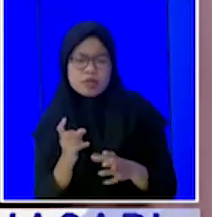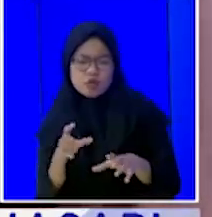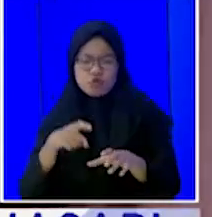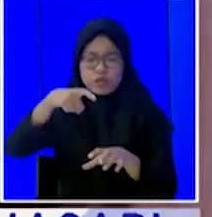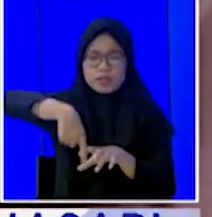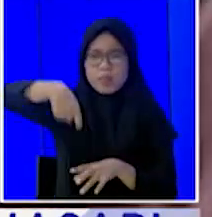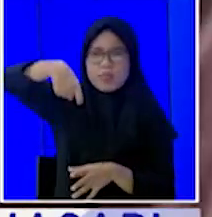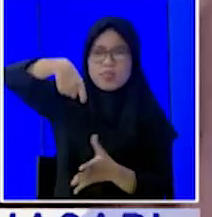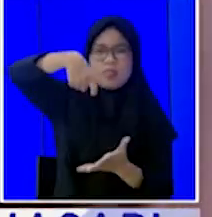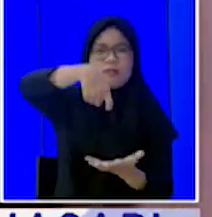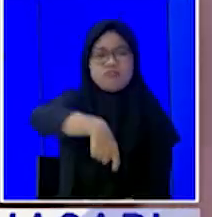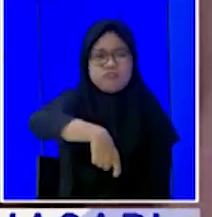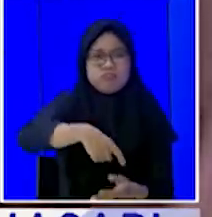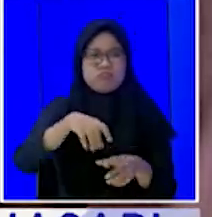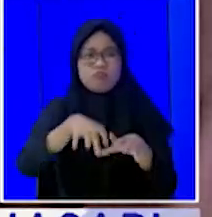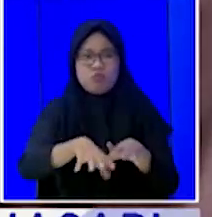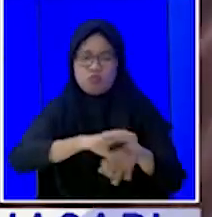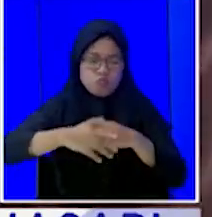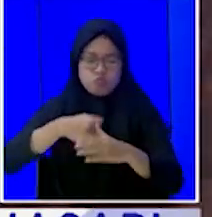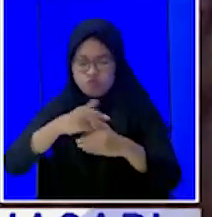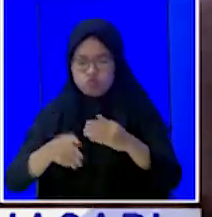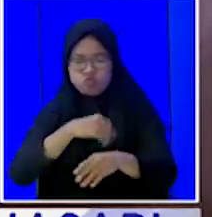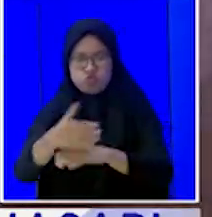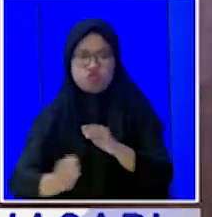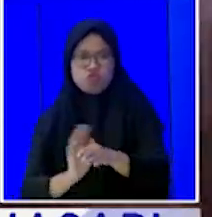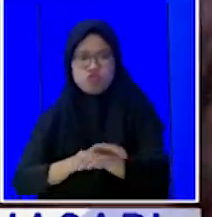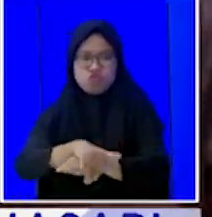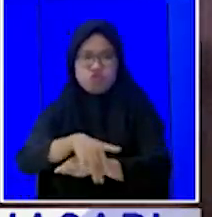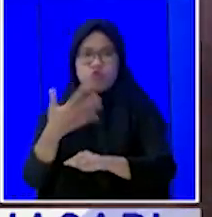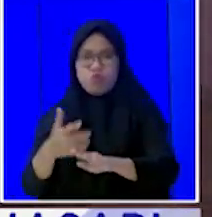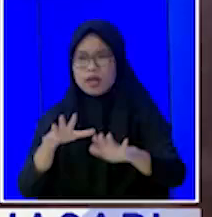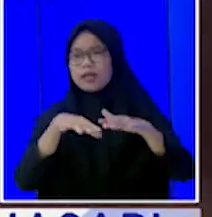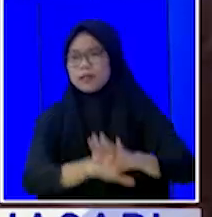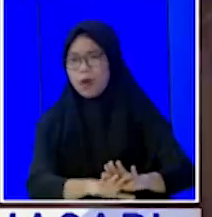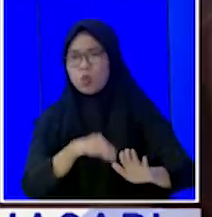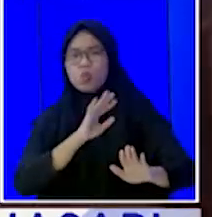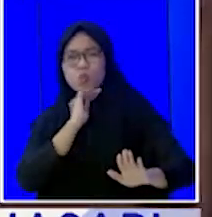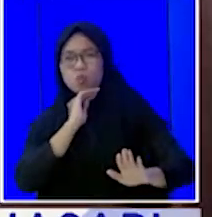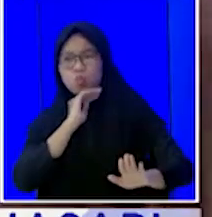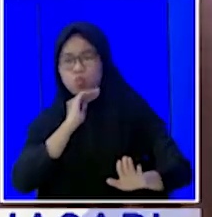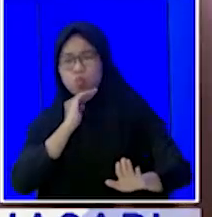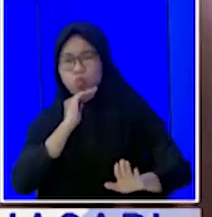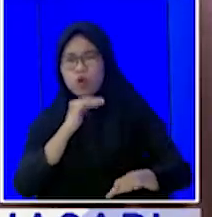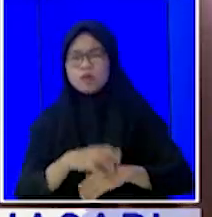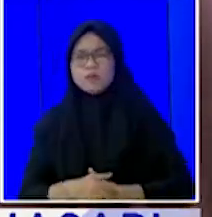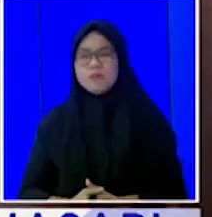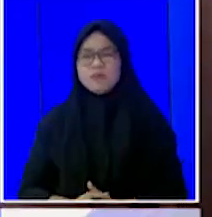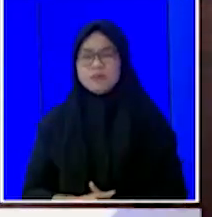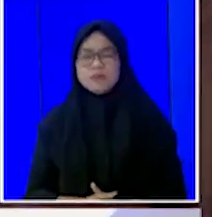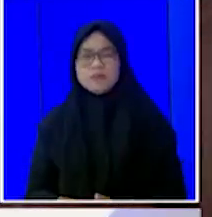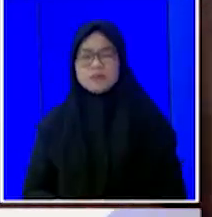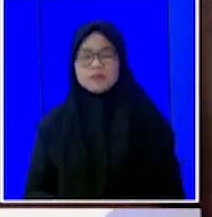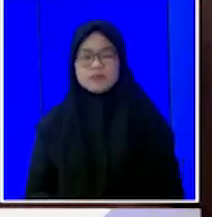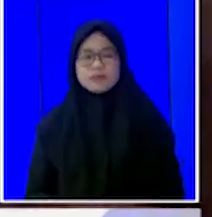udah marinasi dulu tadi, Mbak, ya. Jadi marinasi dulu bumbunya dari bagian luar dan bagian dalam. Itu kita bumbuin dulu supaya meresap